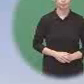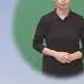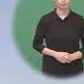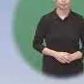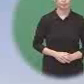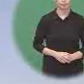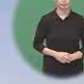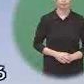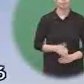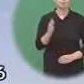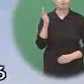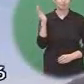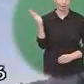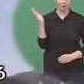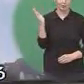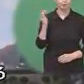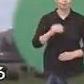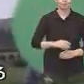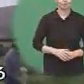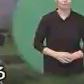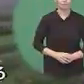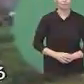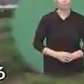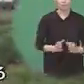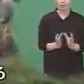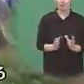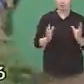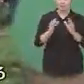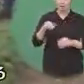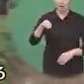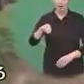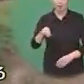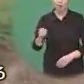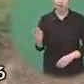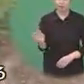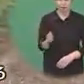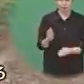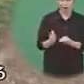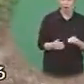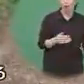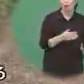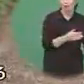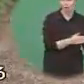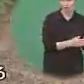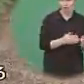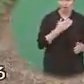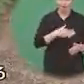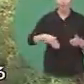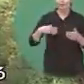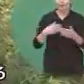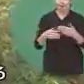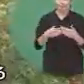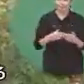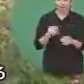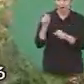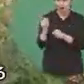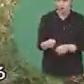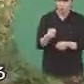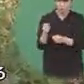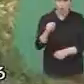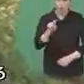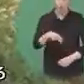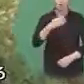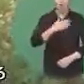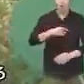た丸ごと農業体験は農作物の生産から加工までの体験を通して農業への